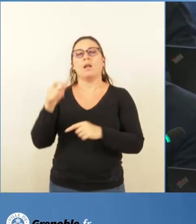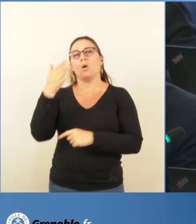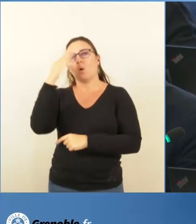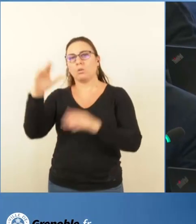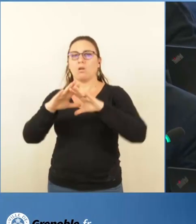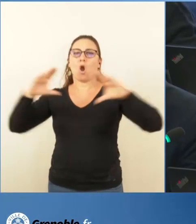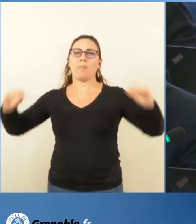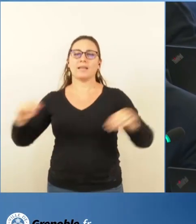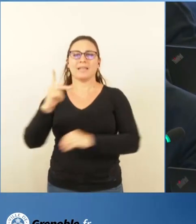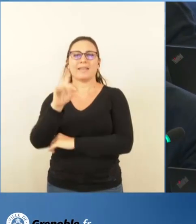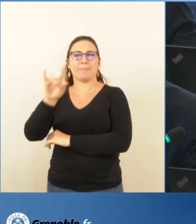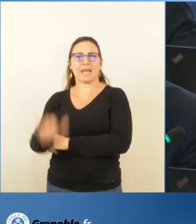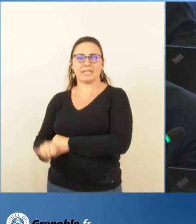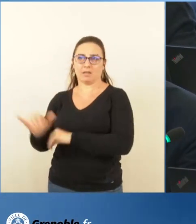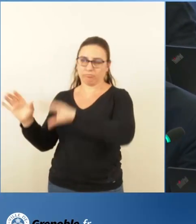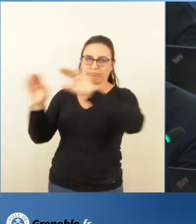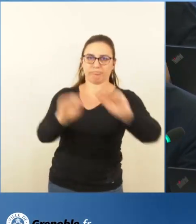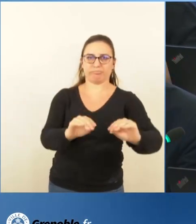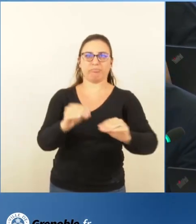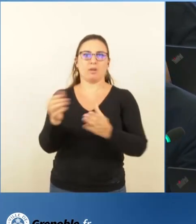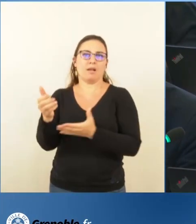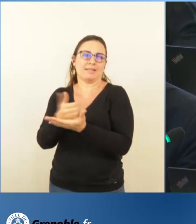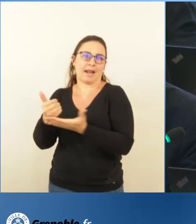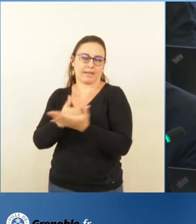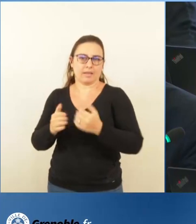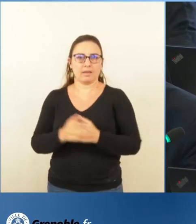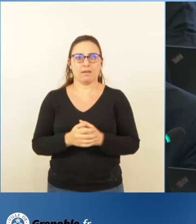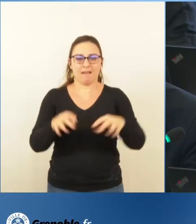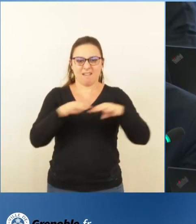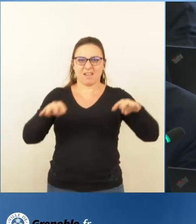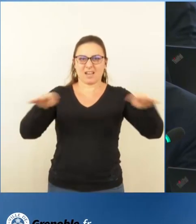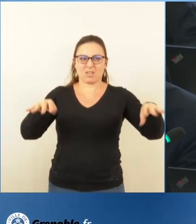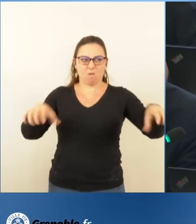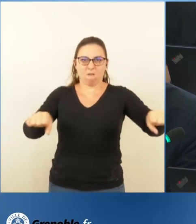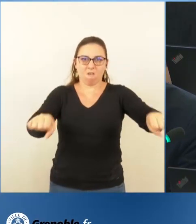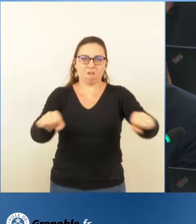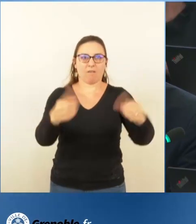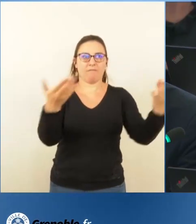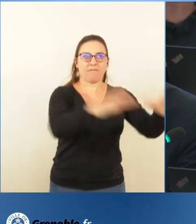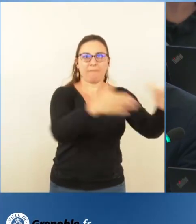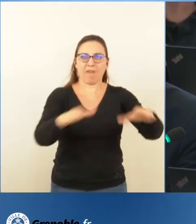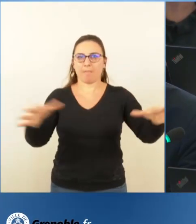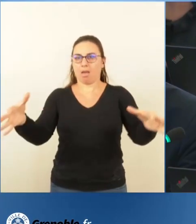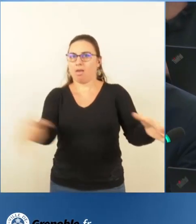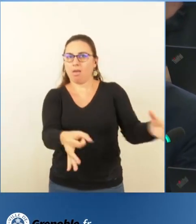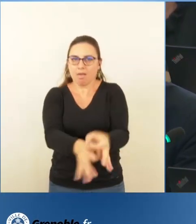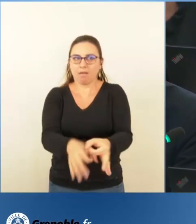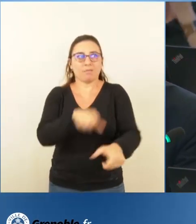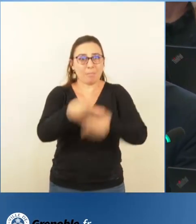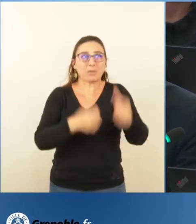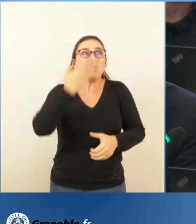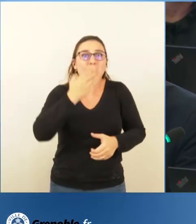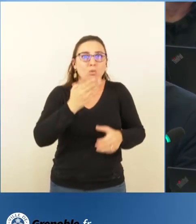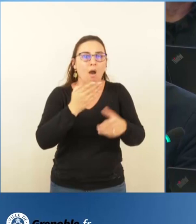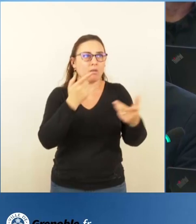Yassine vous polarisez encore un peu plus le réseau et éloignez l'offre de ceux qui en auraient le plus besoin